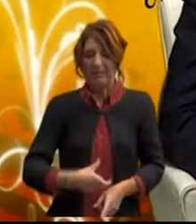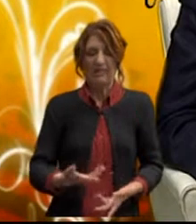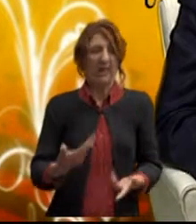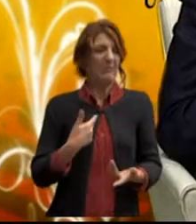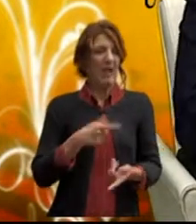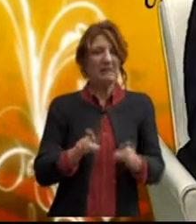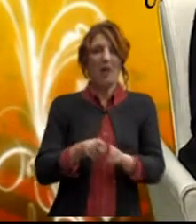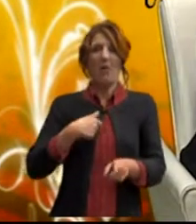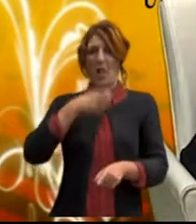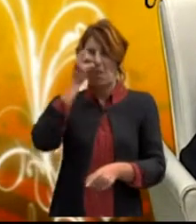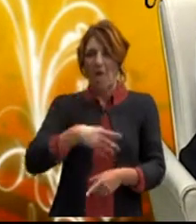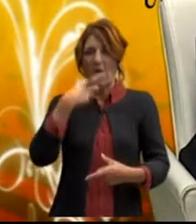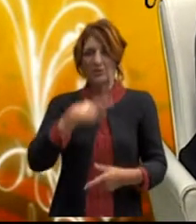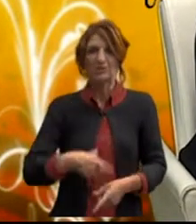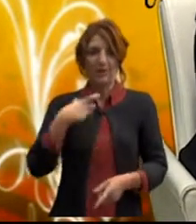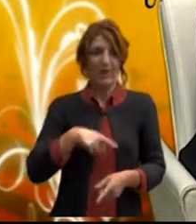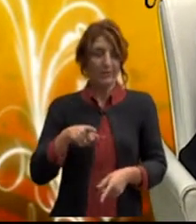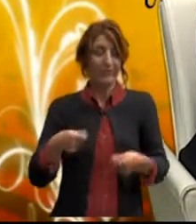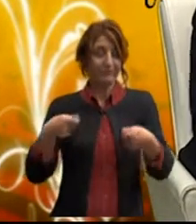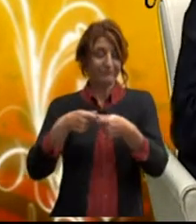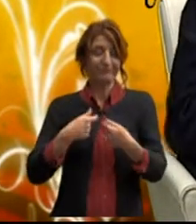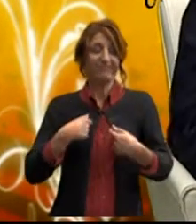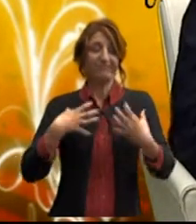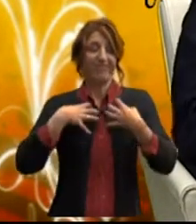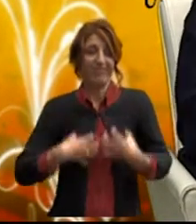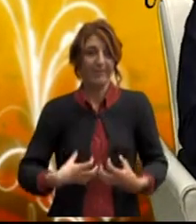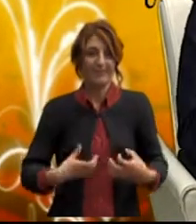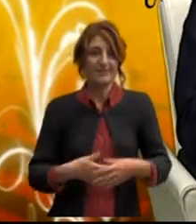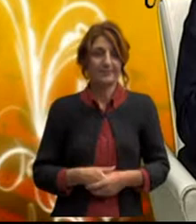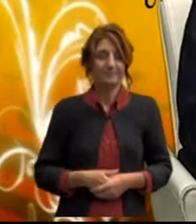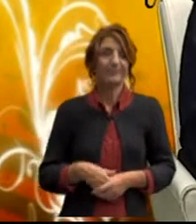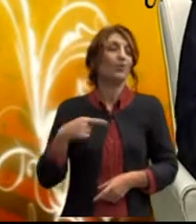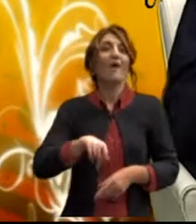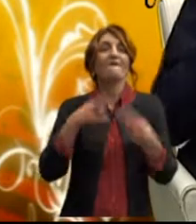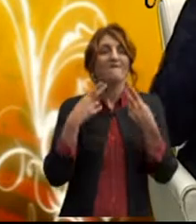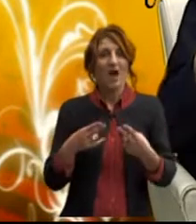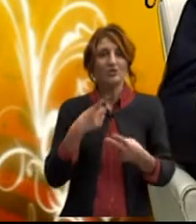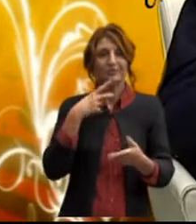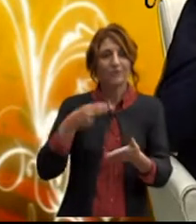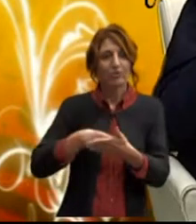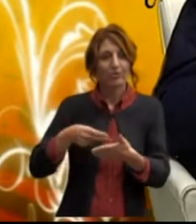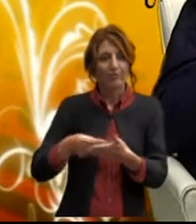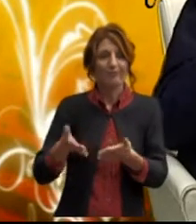malo projednostavljeno, ali je osnovna poruka da je iznimno važno da mediji grade